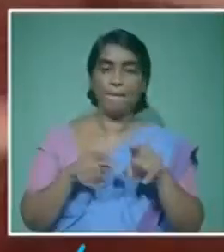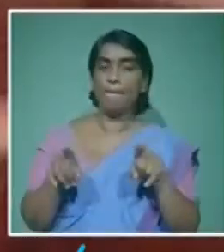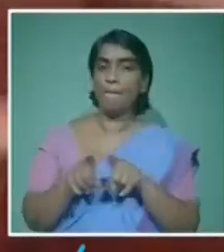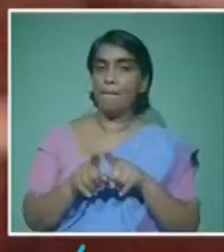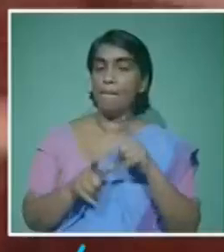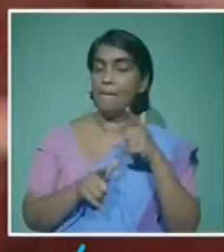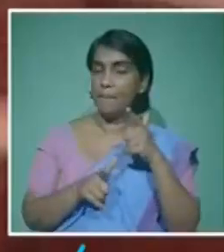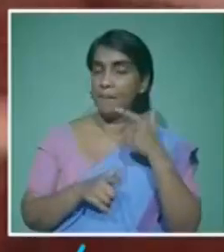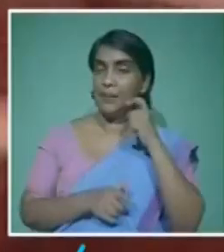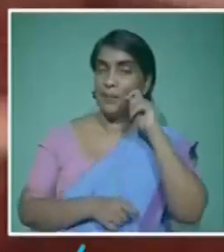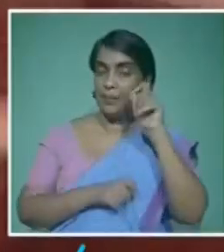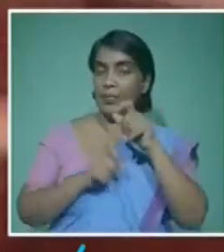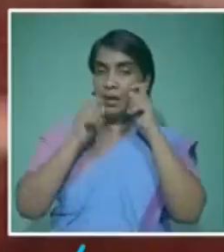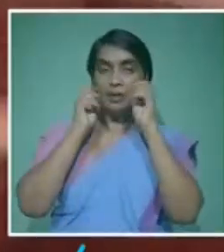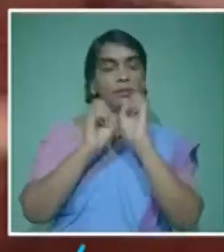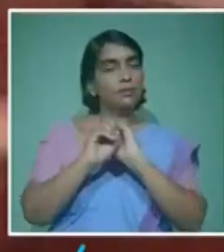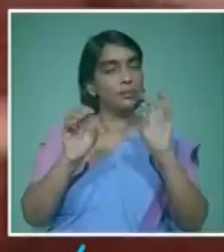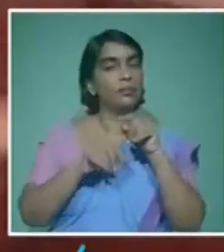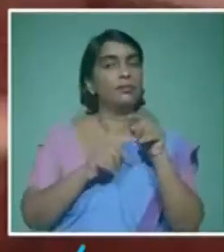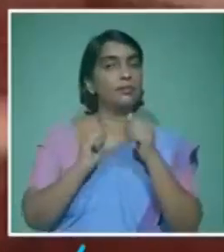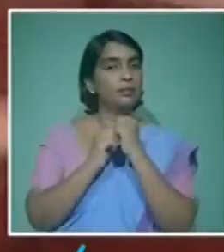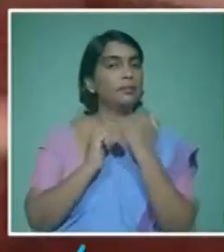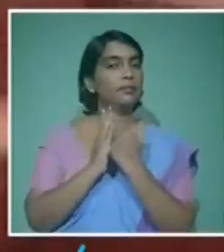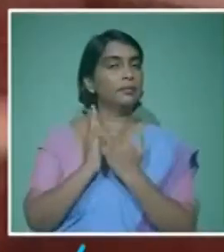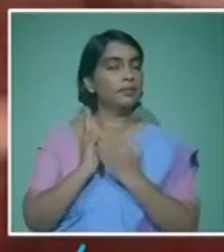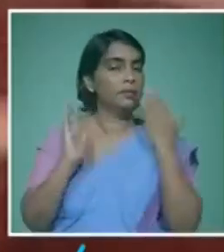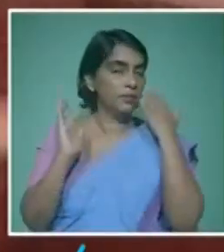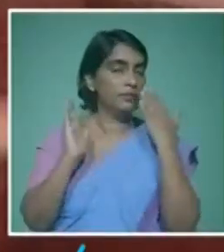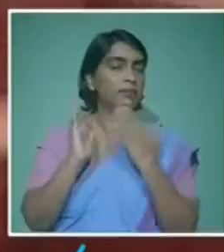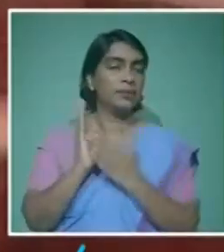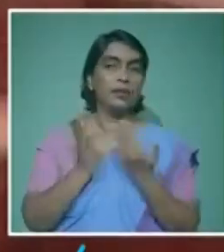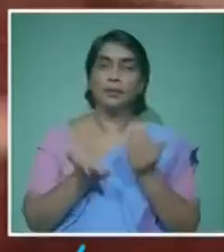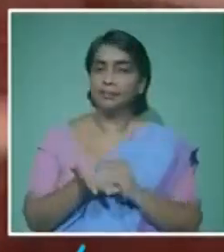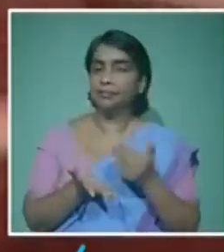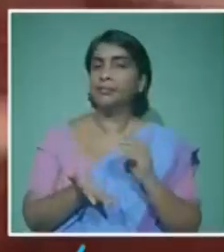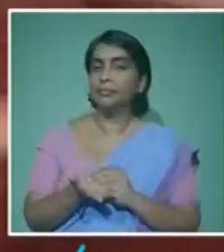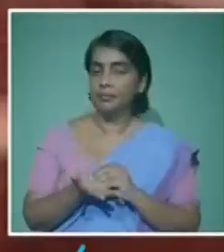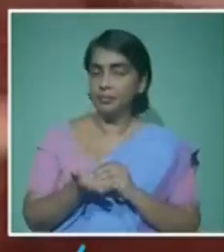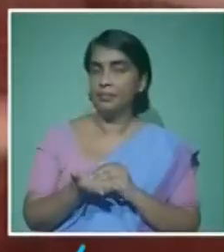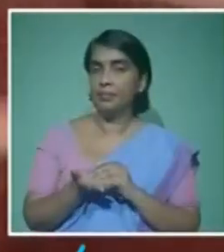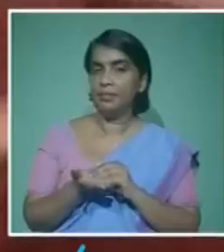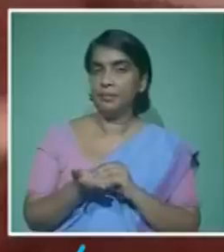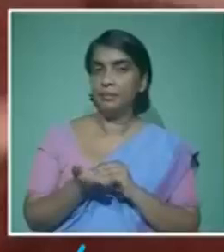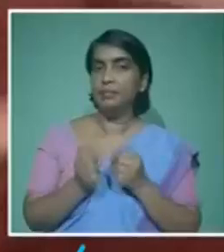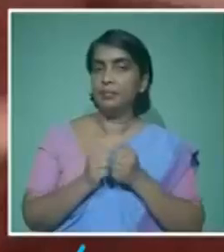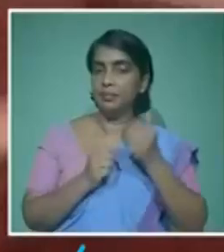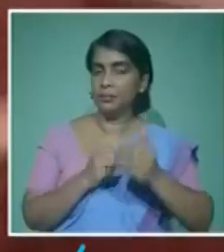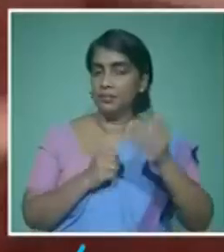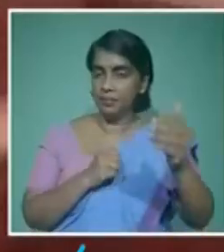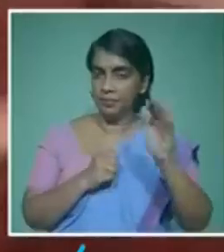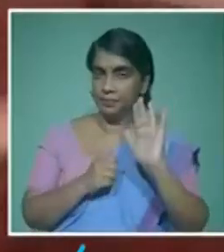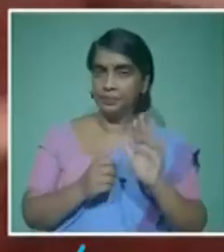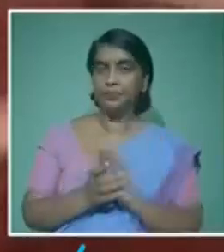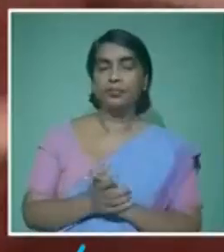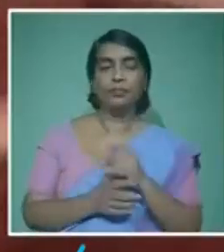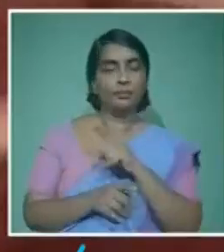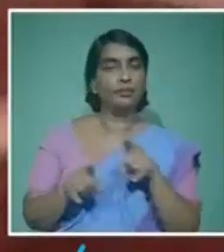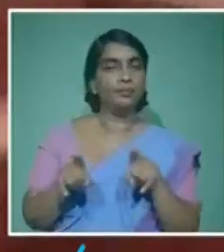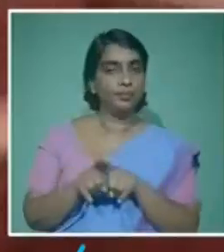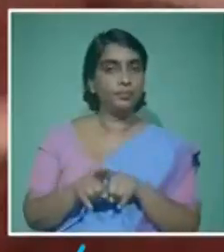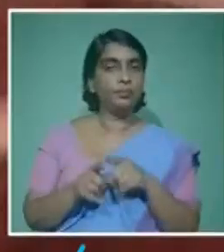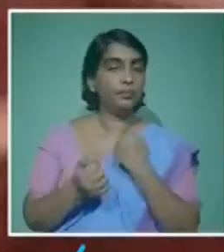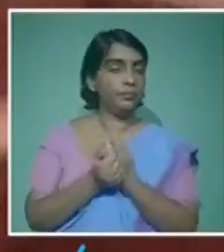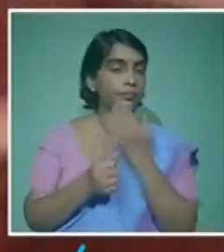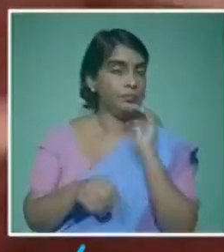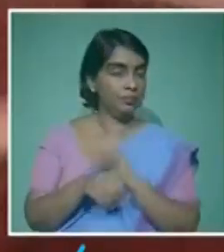நடவடிக்கைகள் தொடர்பில் நாம் தொடர்ந்து முயற்சிகளை மேற்கொண்டு வருகின்றோம். சட்ட ரீதியில் கைது செய்யப்பட்டு நீதிமன்ற